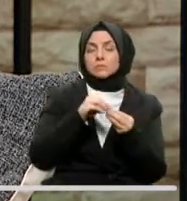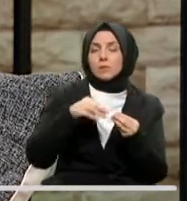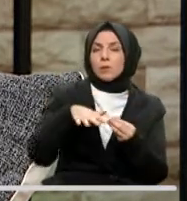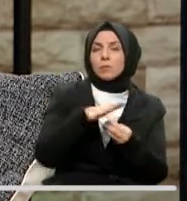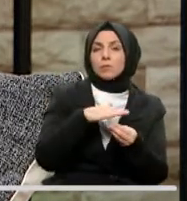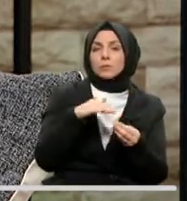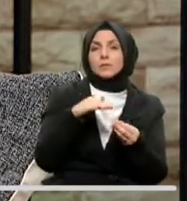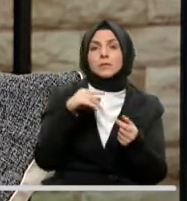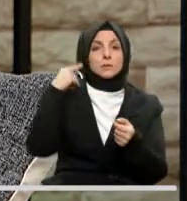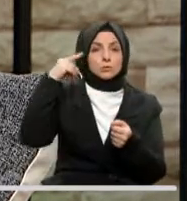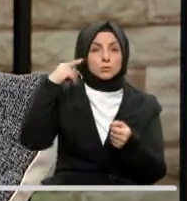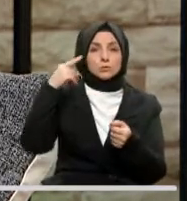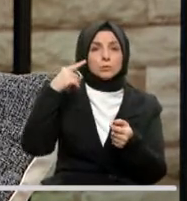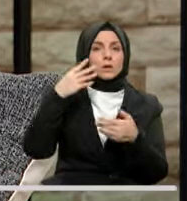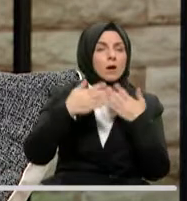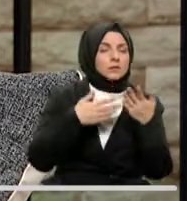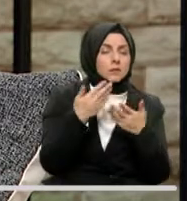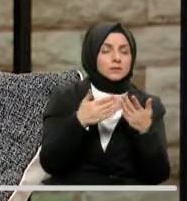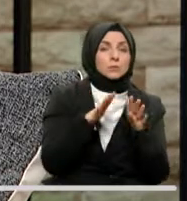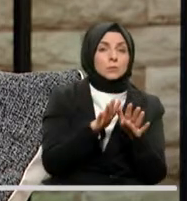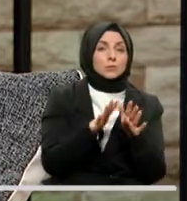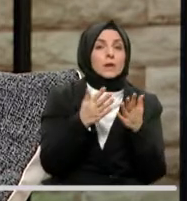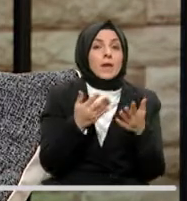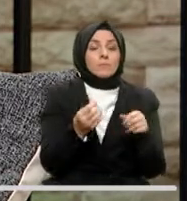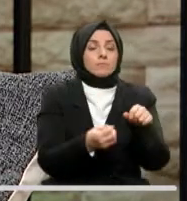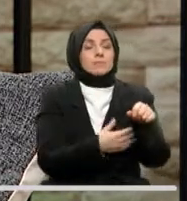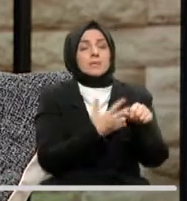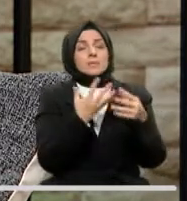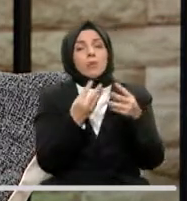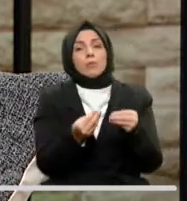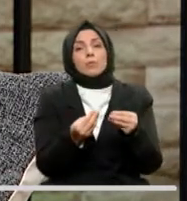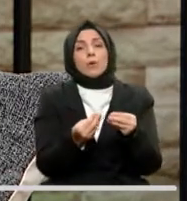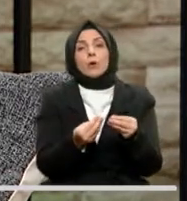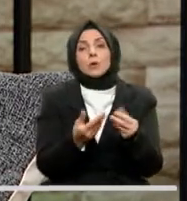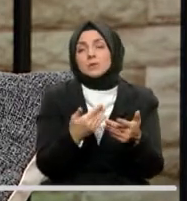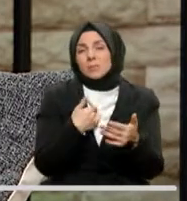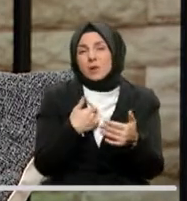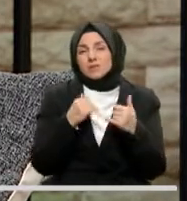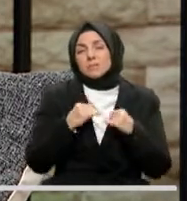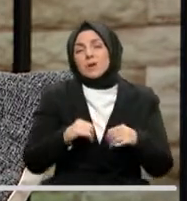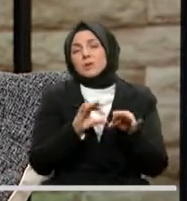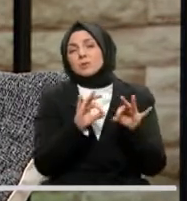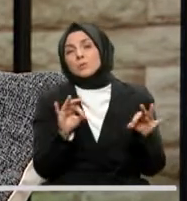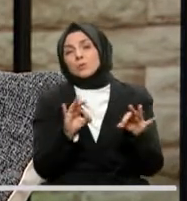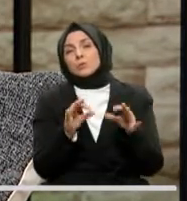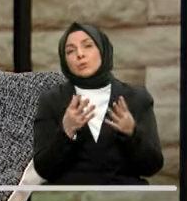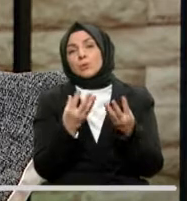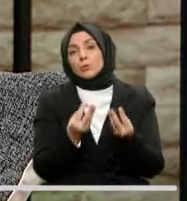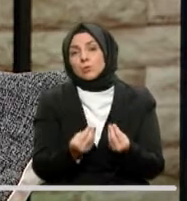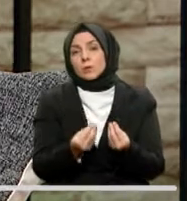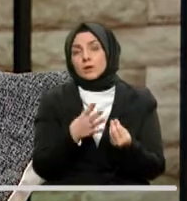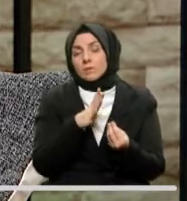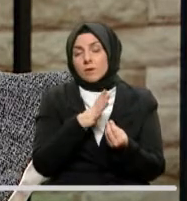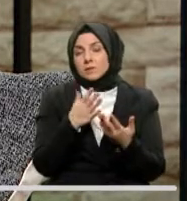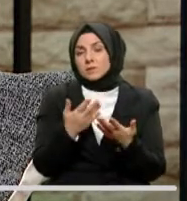bizim zaten Duygu olarak kabulümüz oldu içine al işte diyordu his yine o rahatsız eden his ya da işte layık Al işte layık